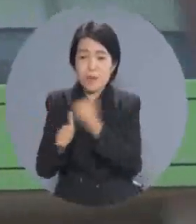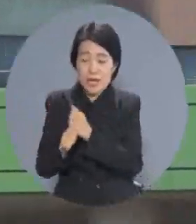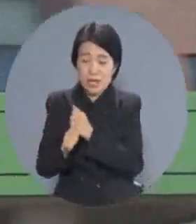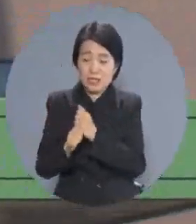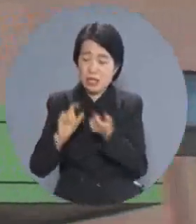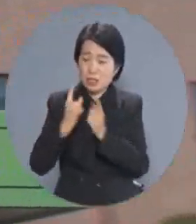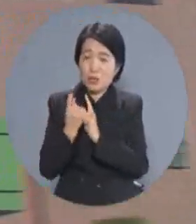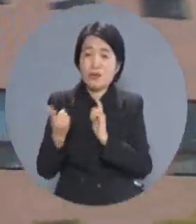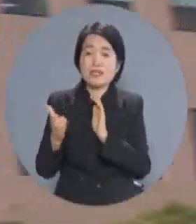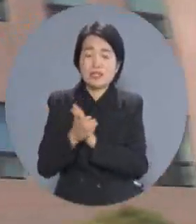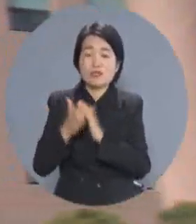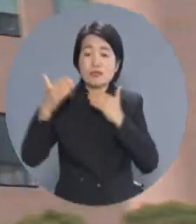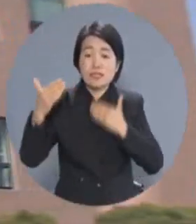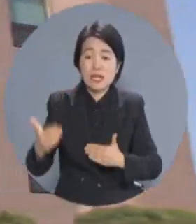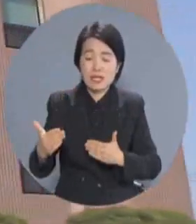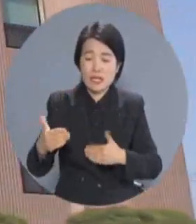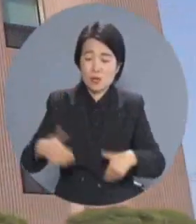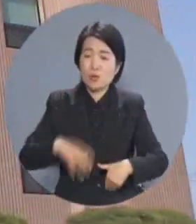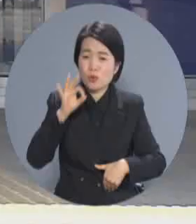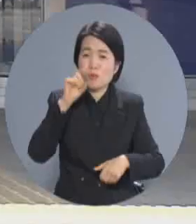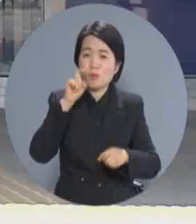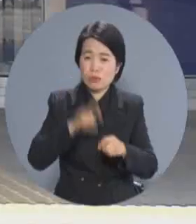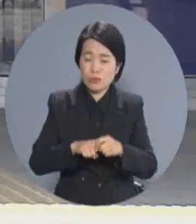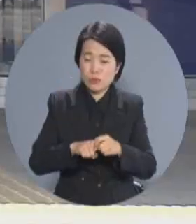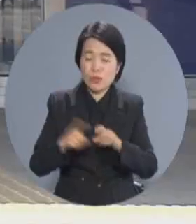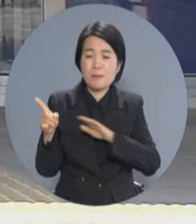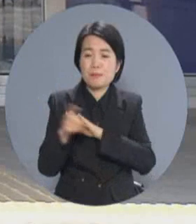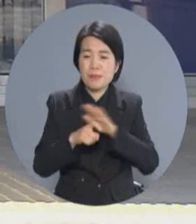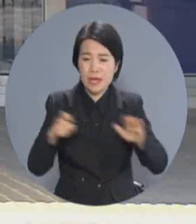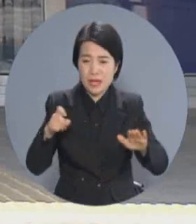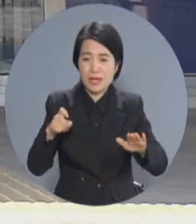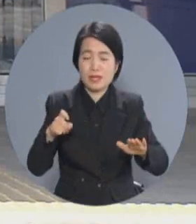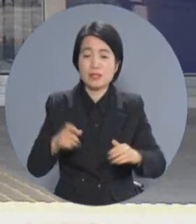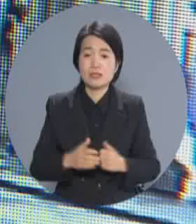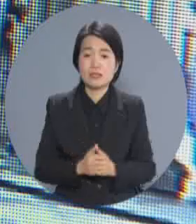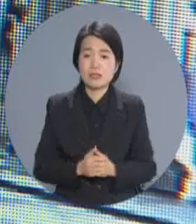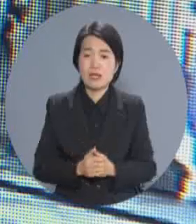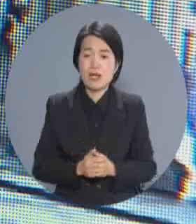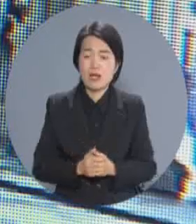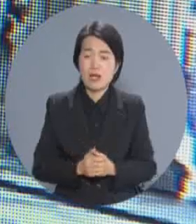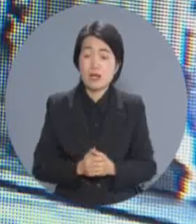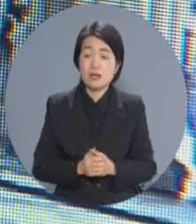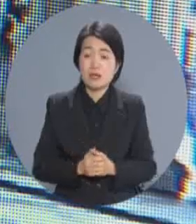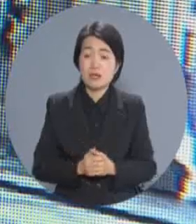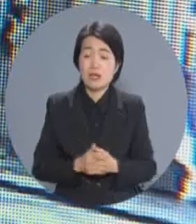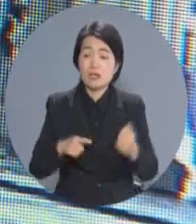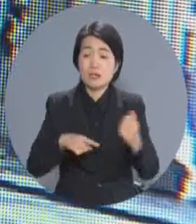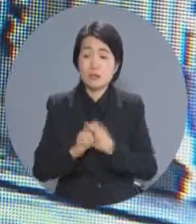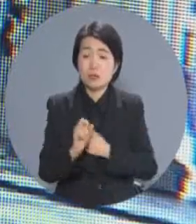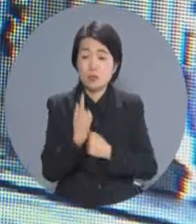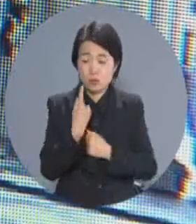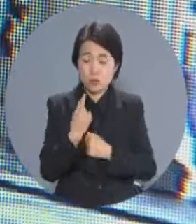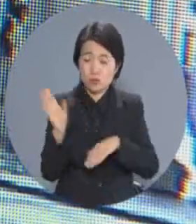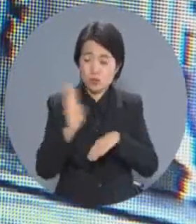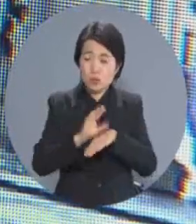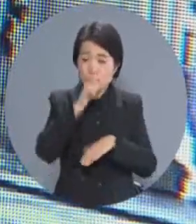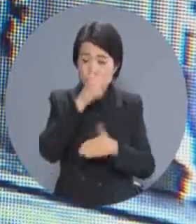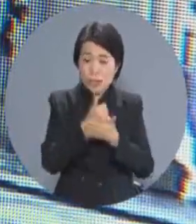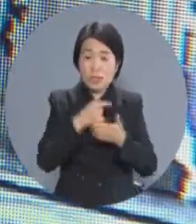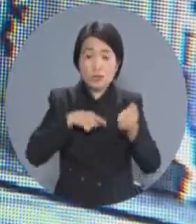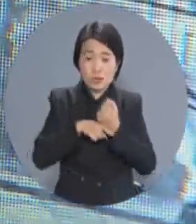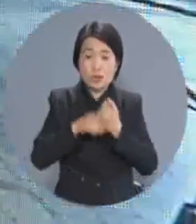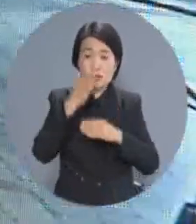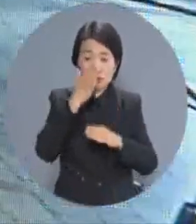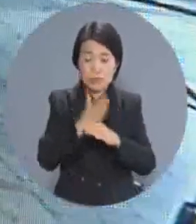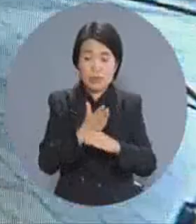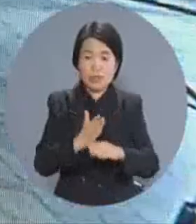경찰은 서로 친구 사이인 이들이 용돈을 마련하기 위해 범행을 저지른 것으로 보고 정확한 범행동기와 함께 추가 범죄사실을 조사하고